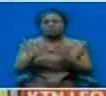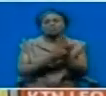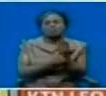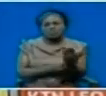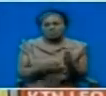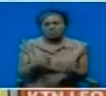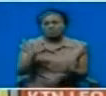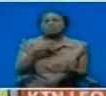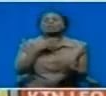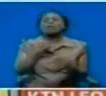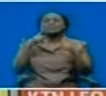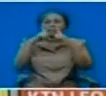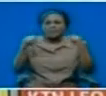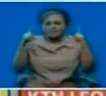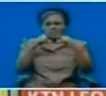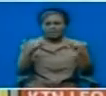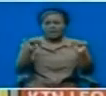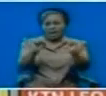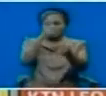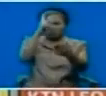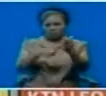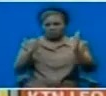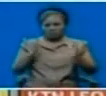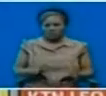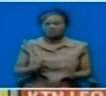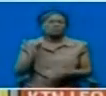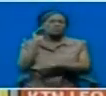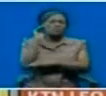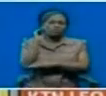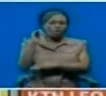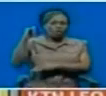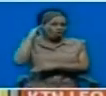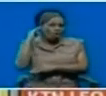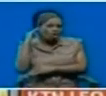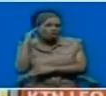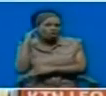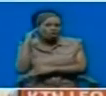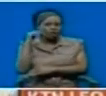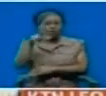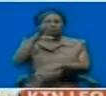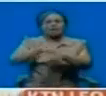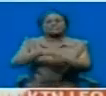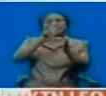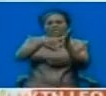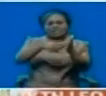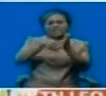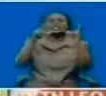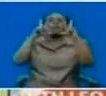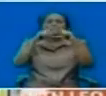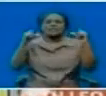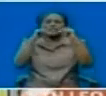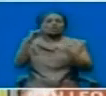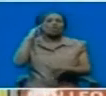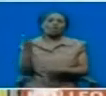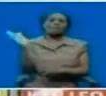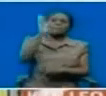there, I leave you a message. So you'll find someone don't try to call you. This is what he left and this is what he needed, so you can call back and probably give